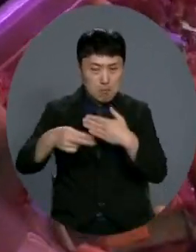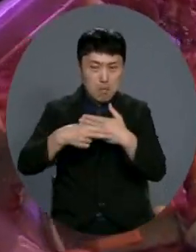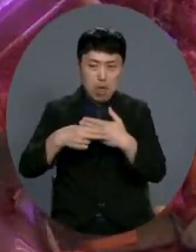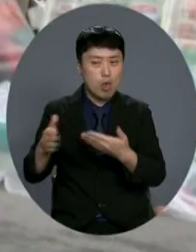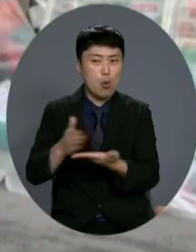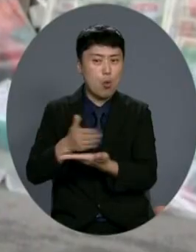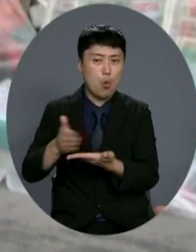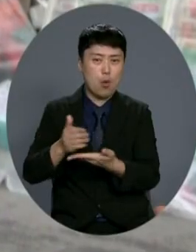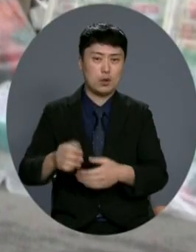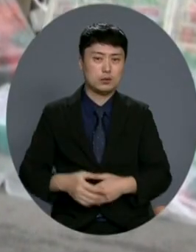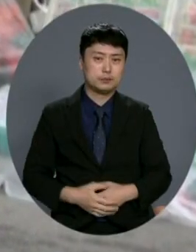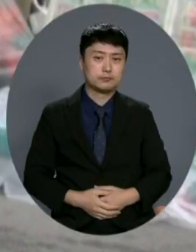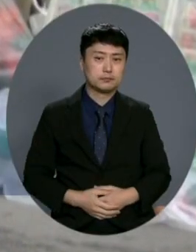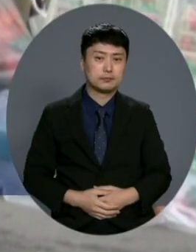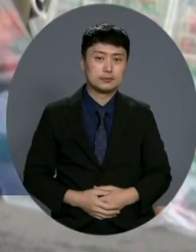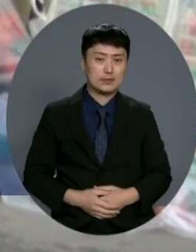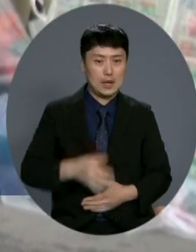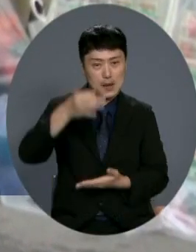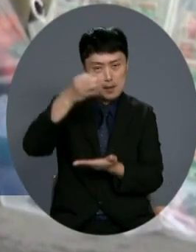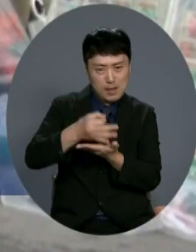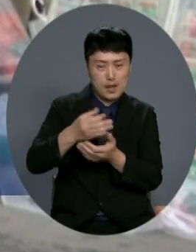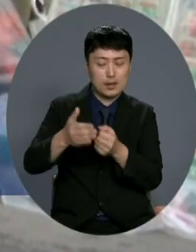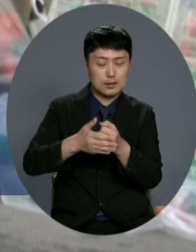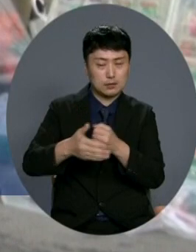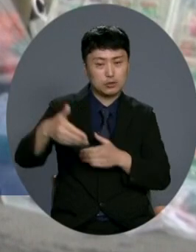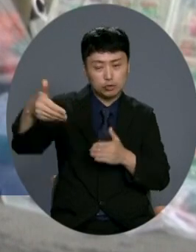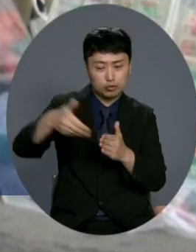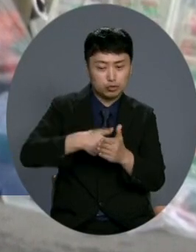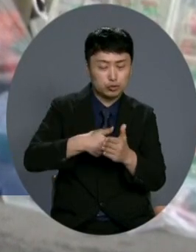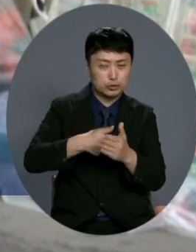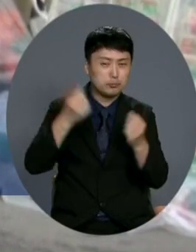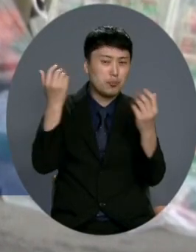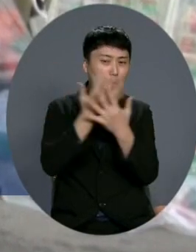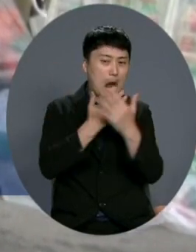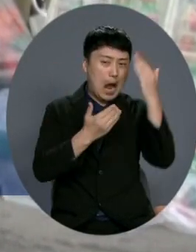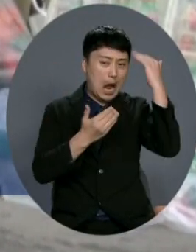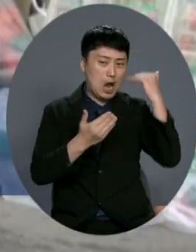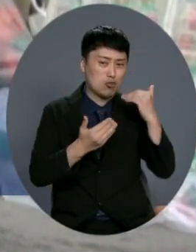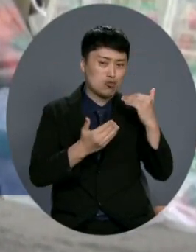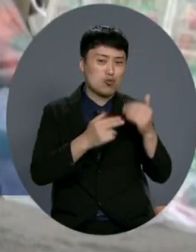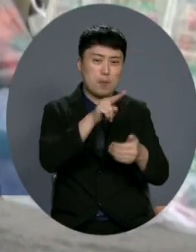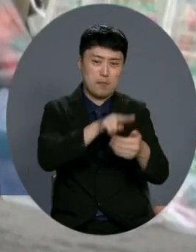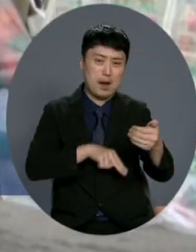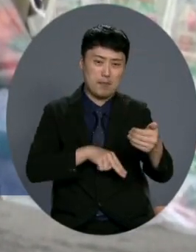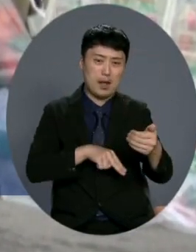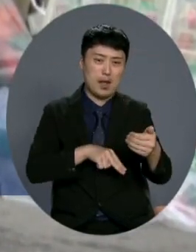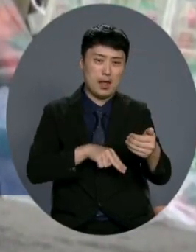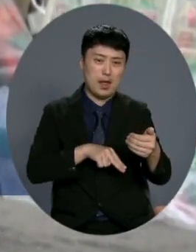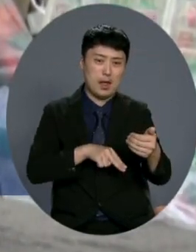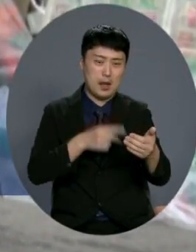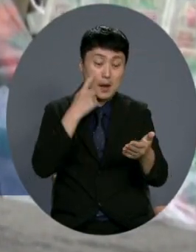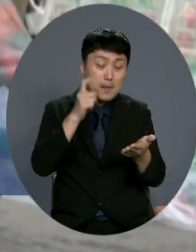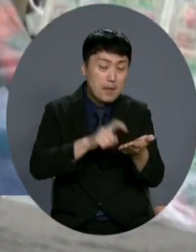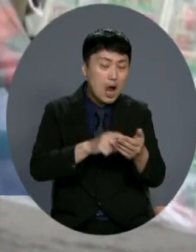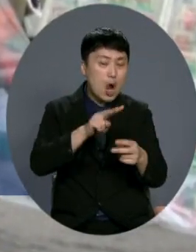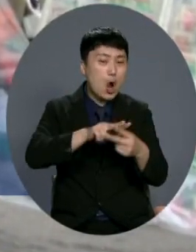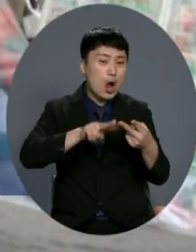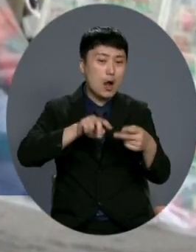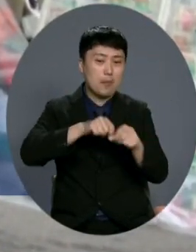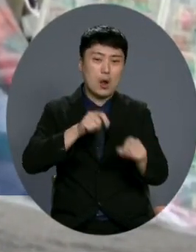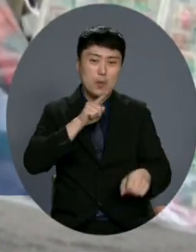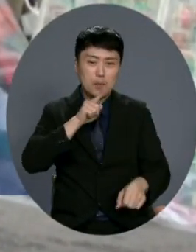않았습니다. 가격 차이 때문에 수입산을 국산으로 이렇게 판매하는 그 행위는 적발될 경우에